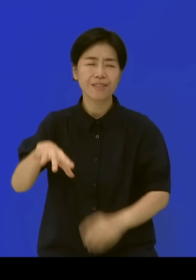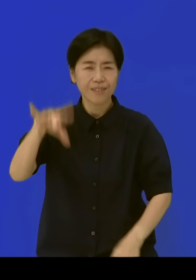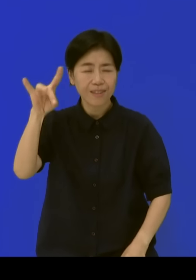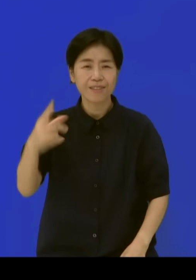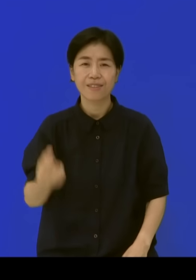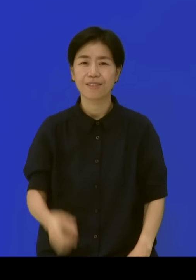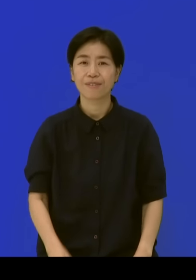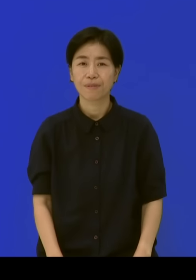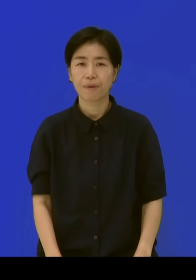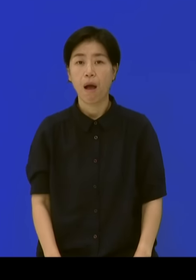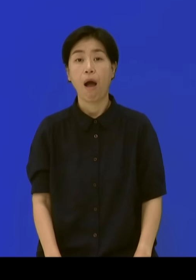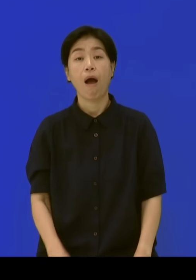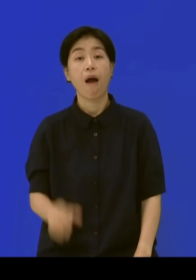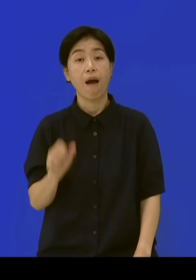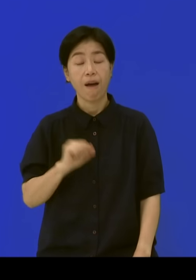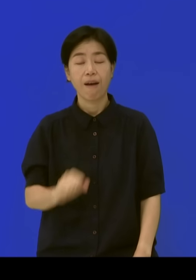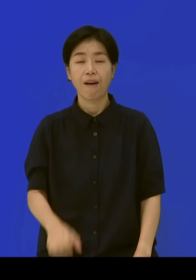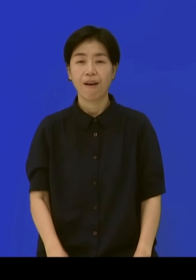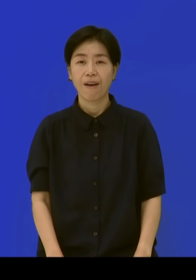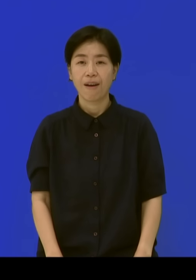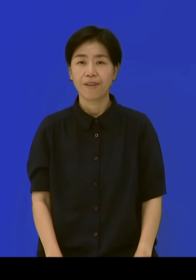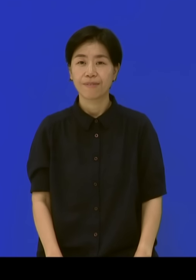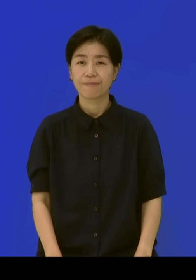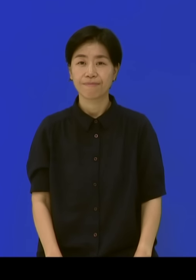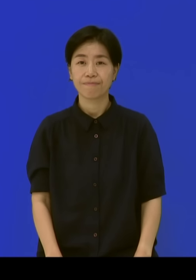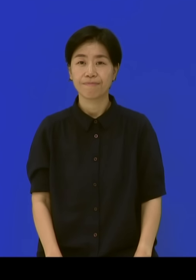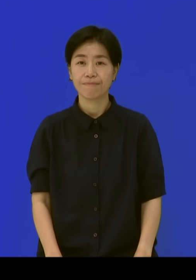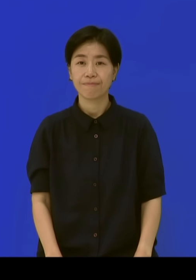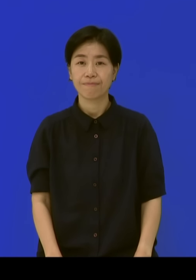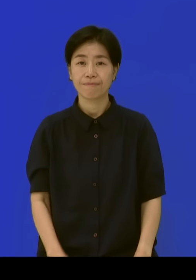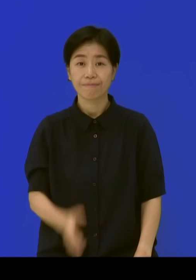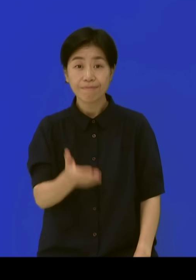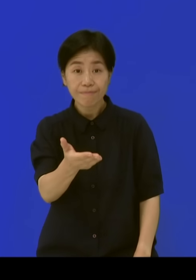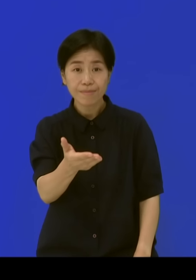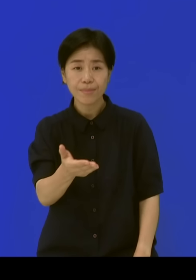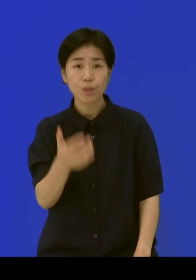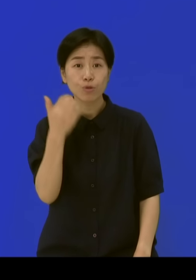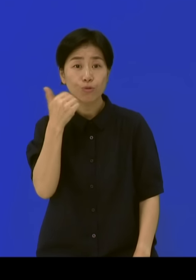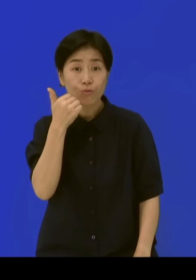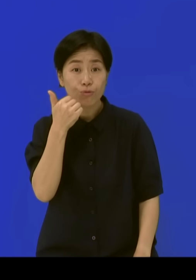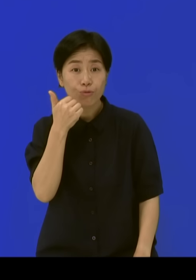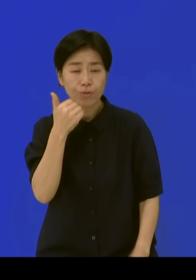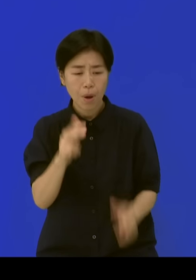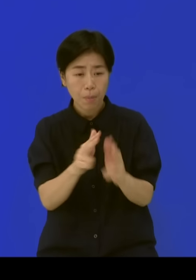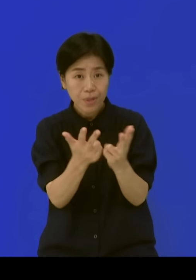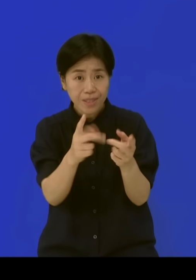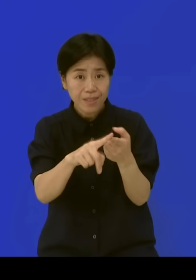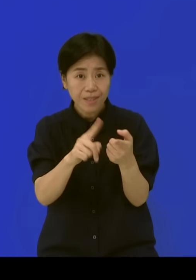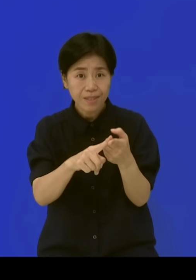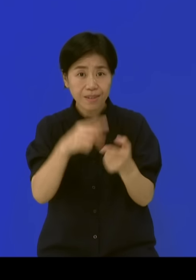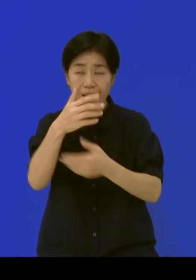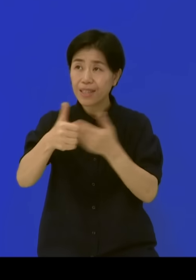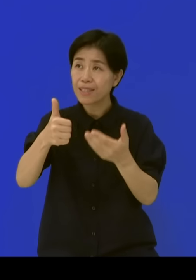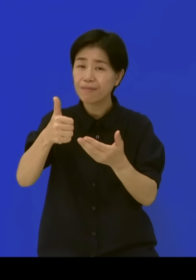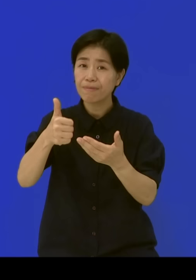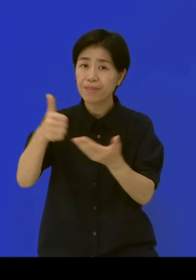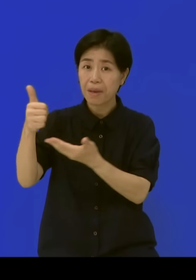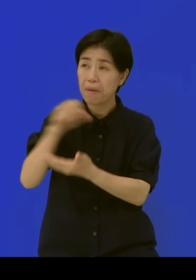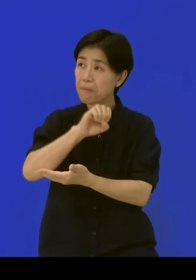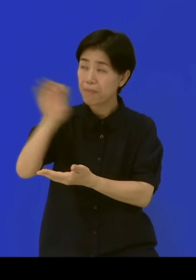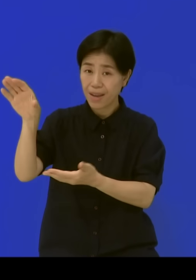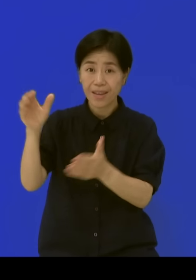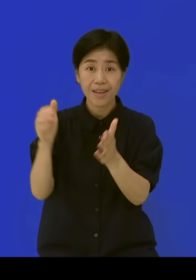시간이었던 것 같습니다. 예. 처음으로 나란 존재에 대해서 하나님께 이제 질문도 드리고 네. 사랑받고 싶으셨군요.